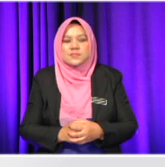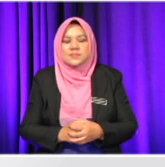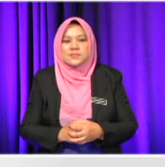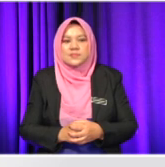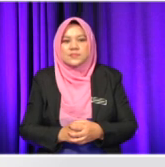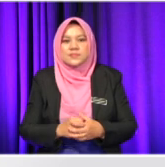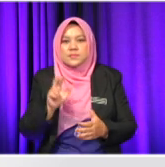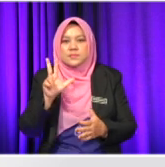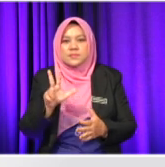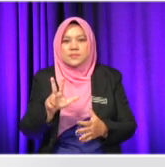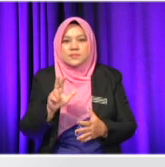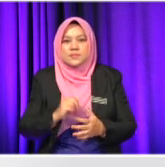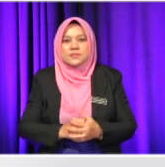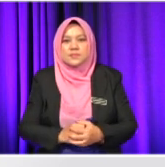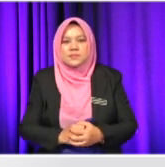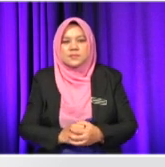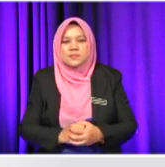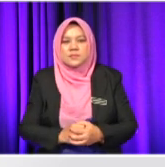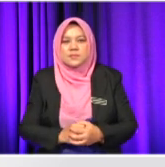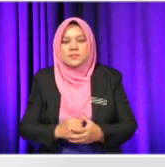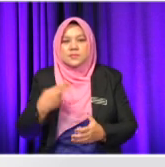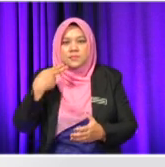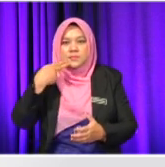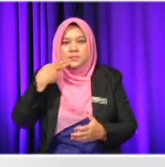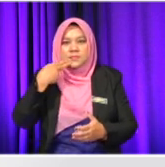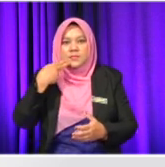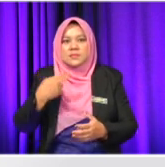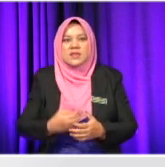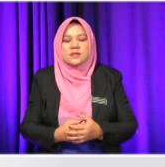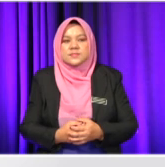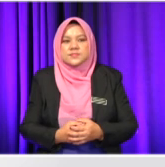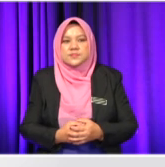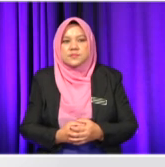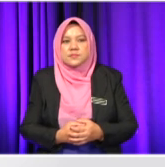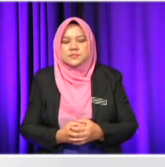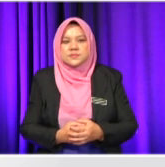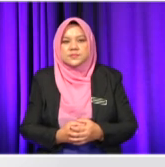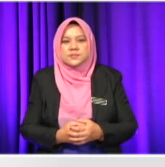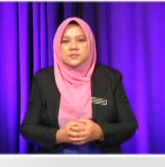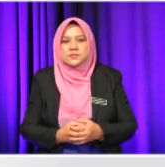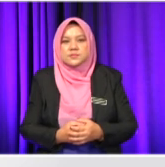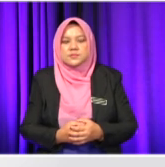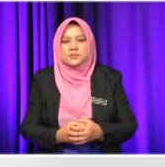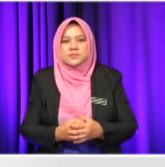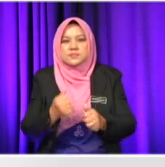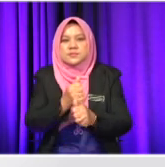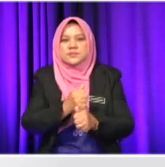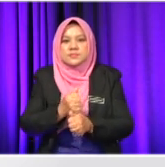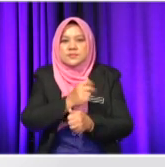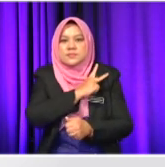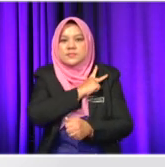juga yang ketiga eee Hasya Oke saya punya ketua untuk saya punya pengawas